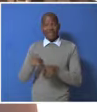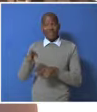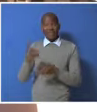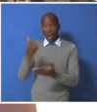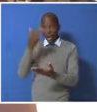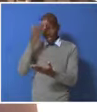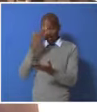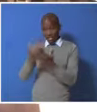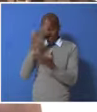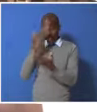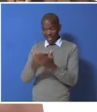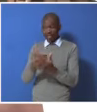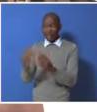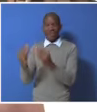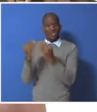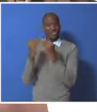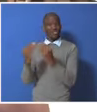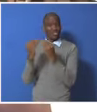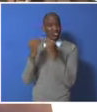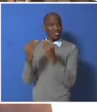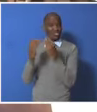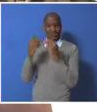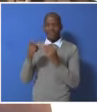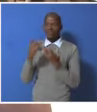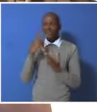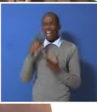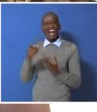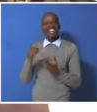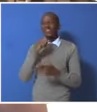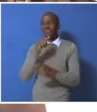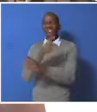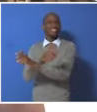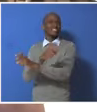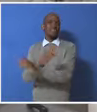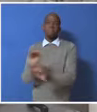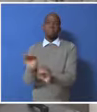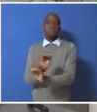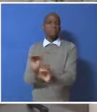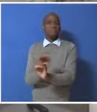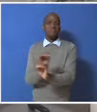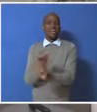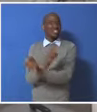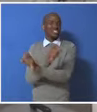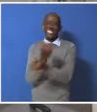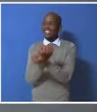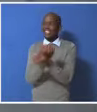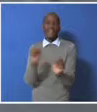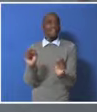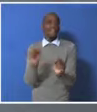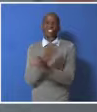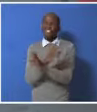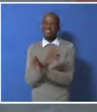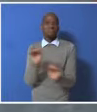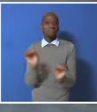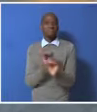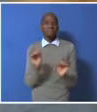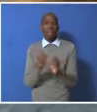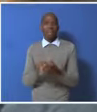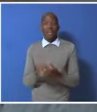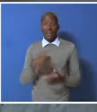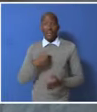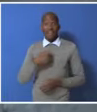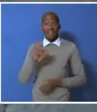ruta ga ba supa sepe se e leng gore e ka nna matshosetsi mo matshelong. Ga ke se ke itemogele ke patlhodise ko yone ke se bona yala